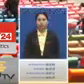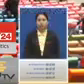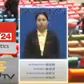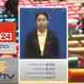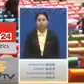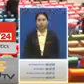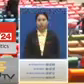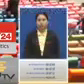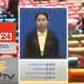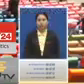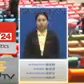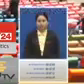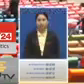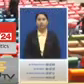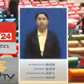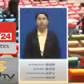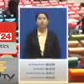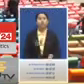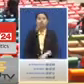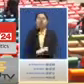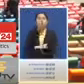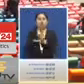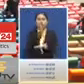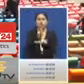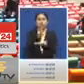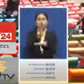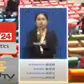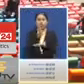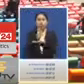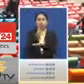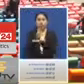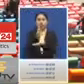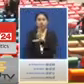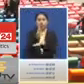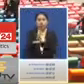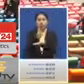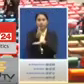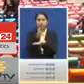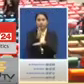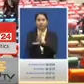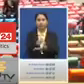เดี๋ยวทั้งสองท่านนะฮะหยุด พิจารณาครับ ผมไม่วินิจฉัยหยุดนะครับ